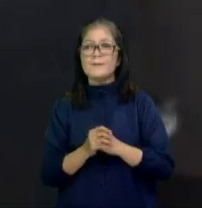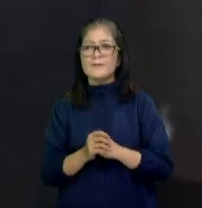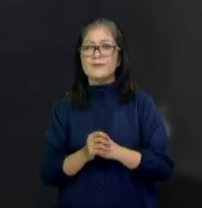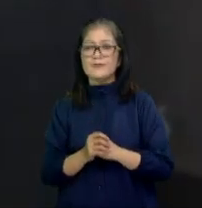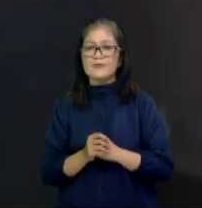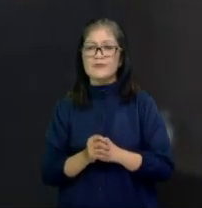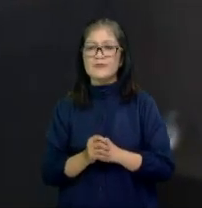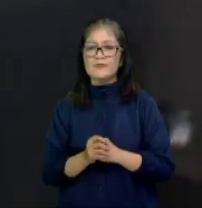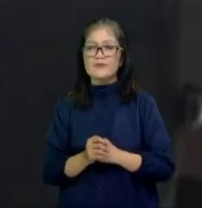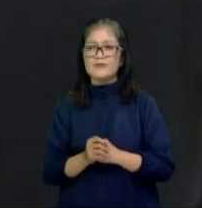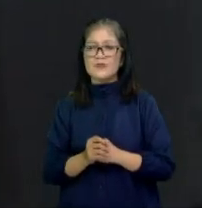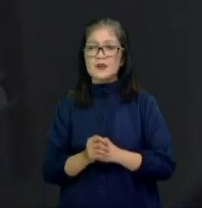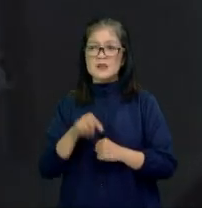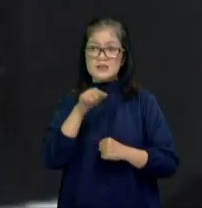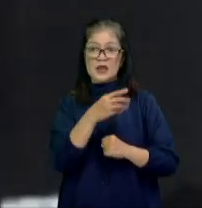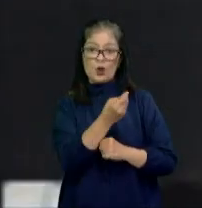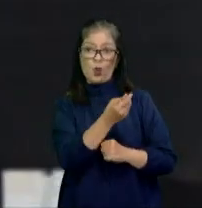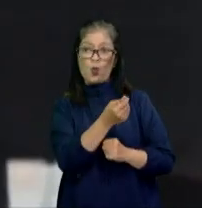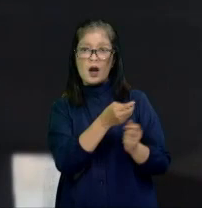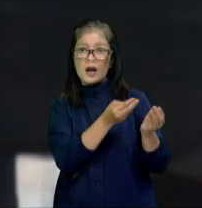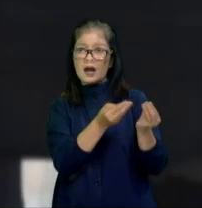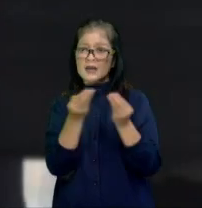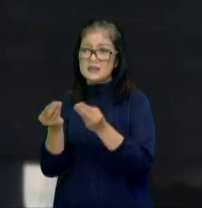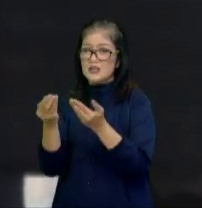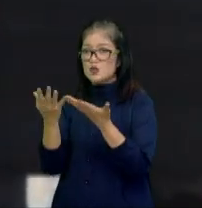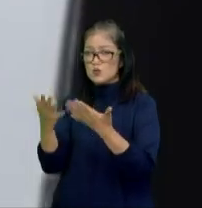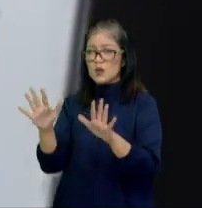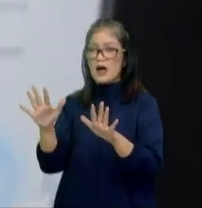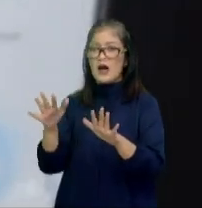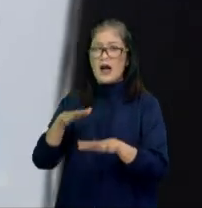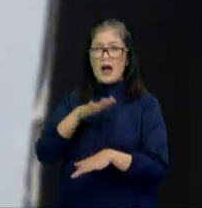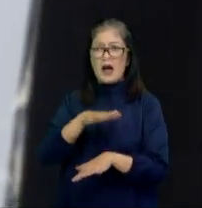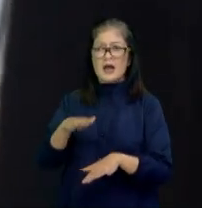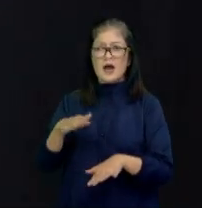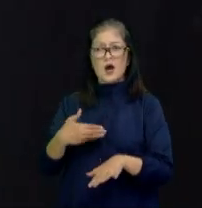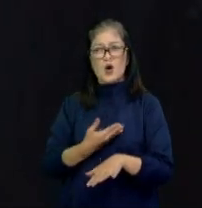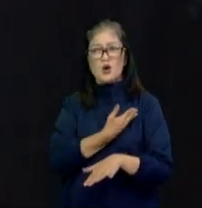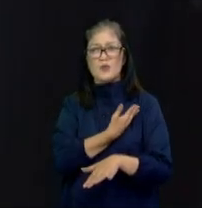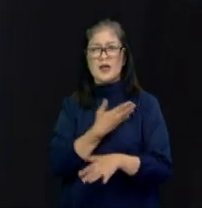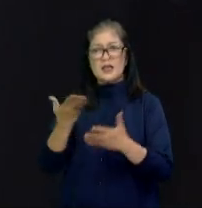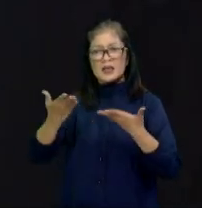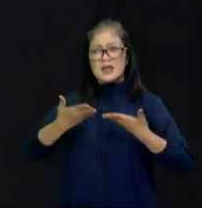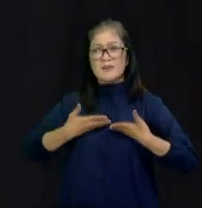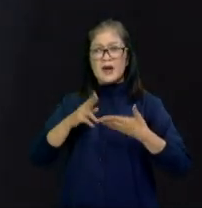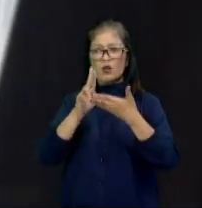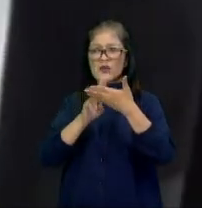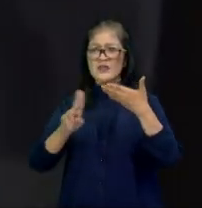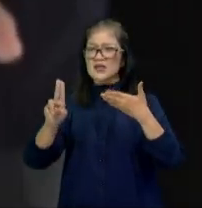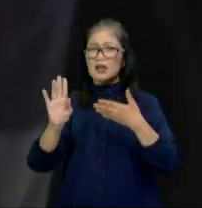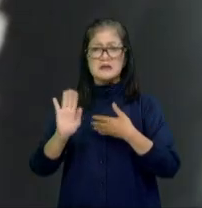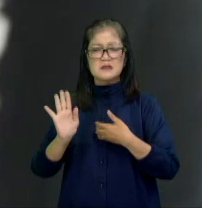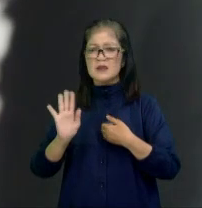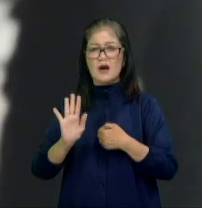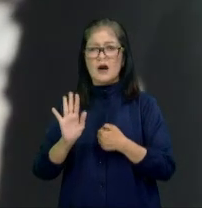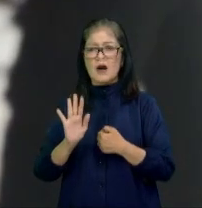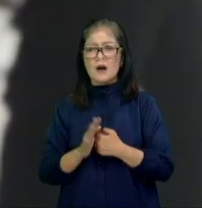rupiah yang diserahkan secara bertahap. Namun, anak korban tak kunjung diterima menjadi dosen di UGM. Untuk meyakinkan korban,